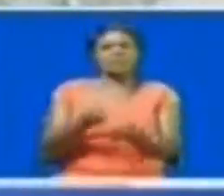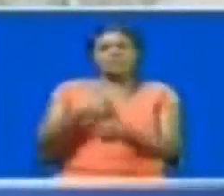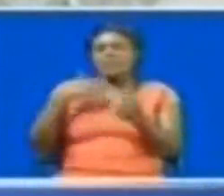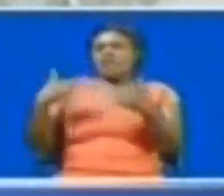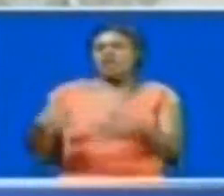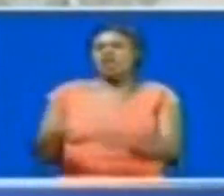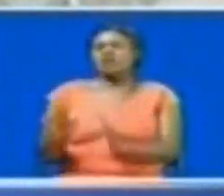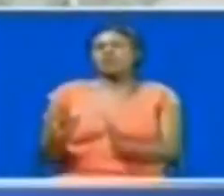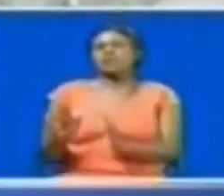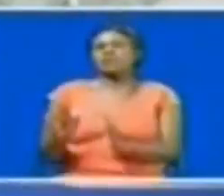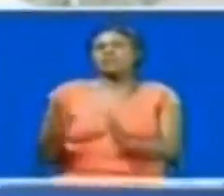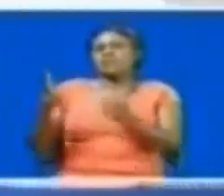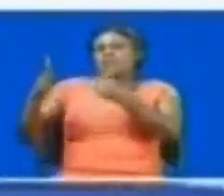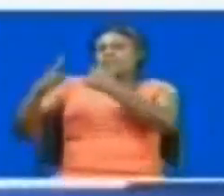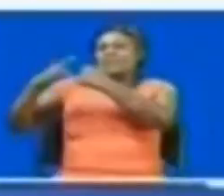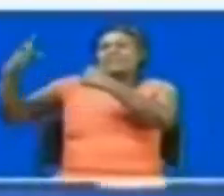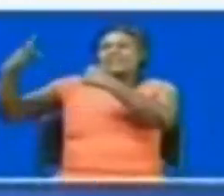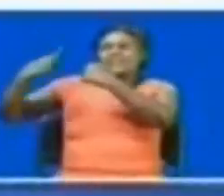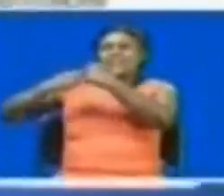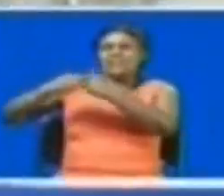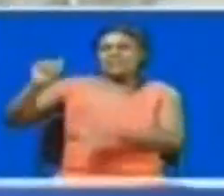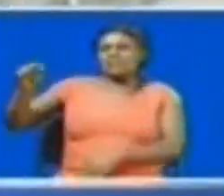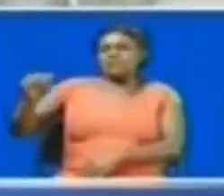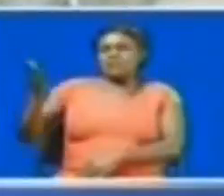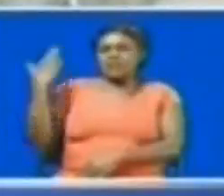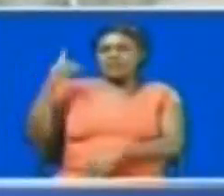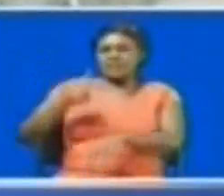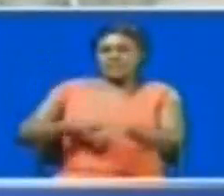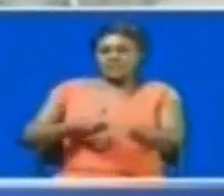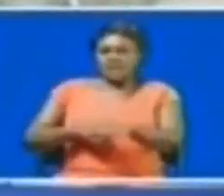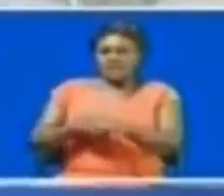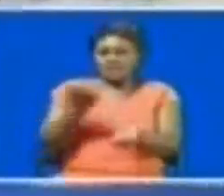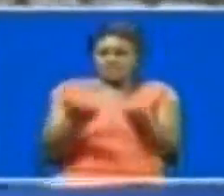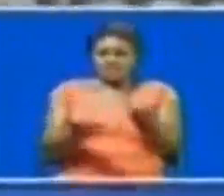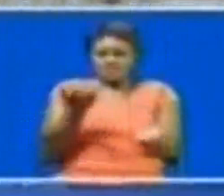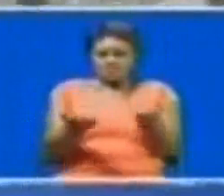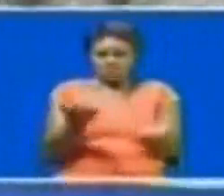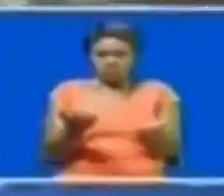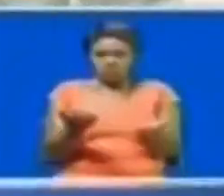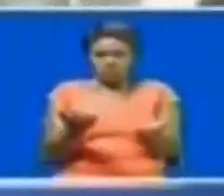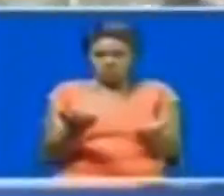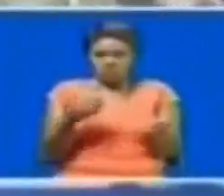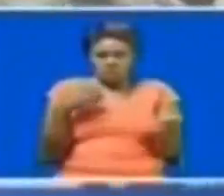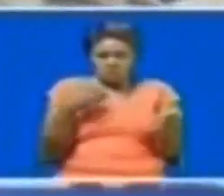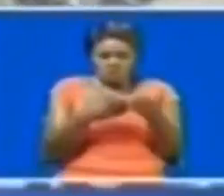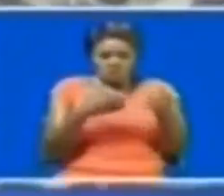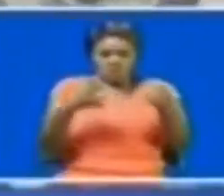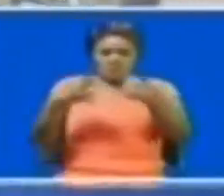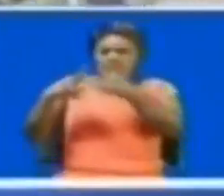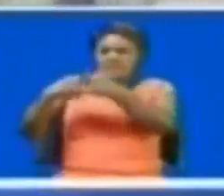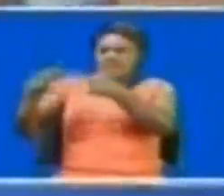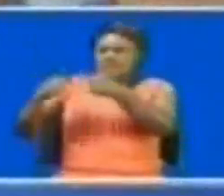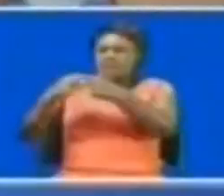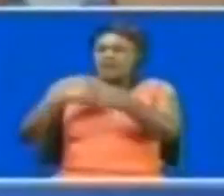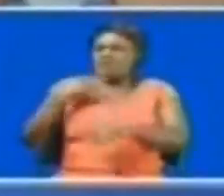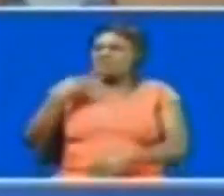I'm losing almost 98 million. The other time I called the valuation here, close to 98. I